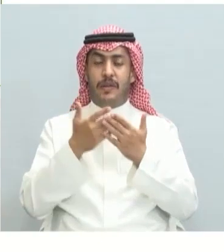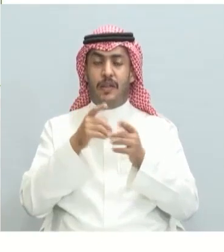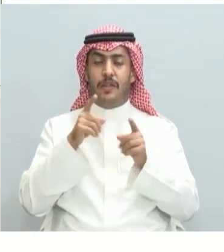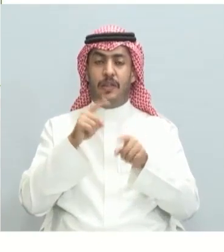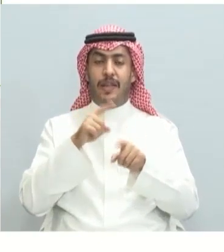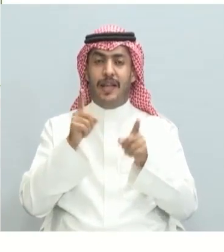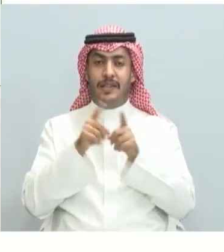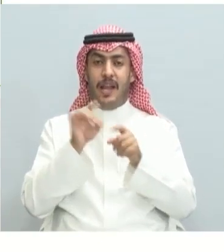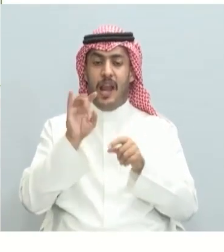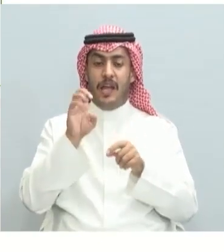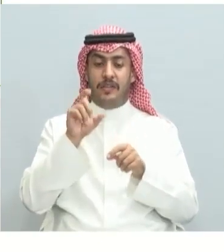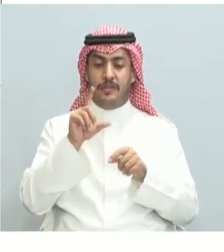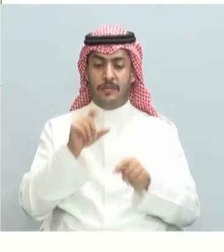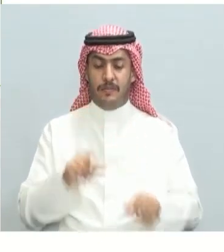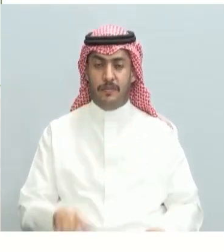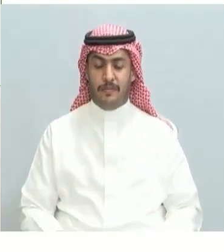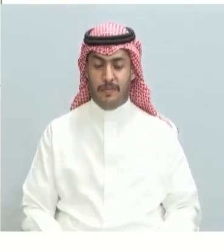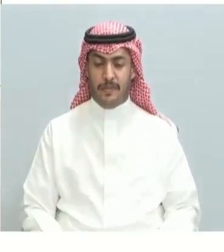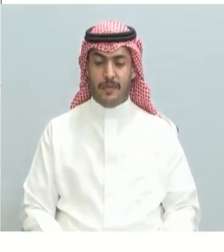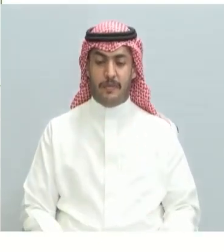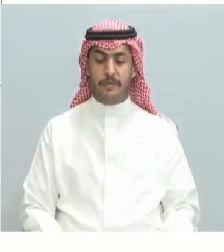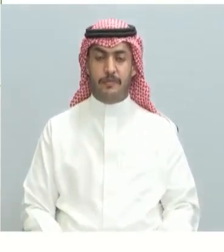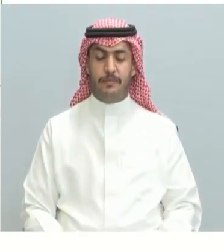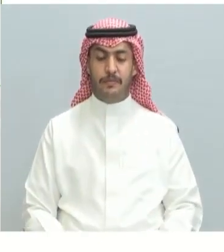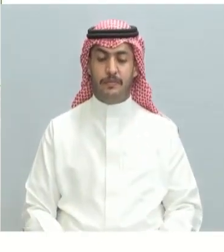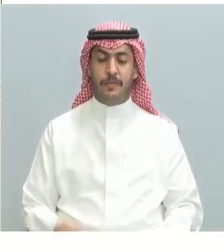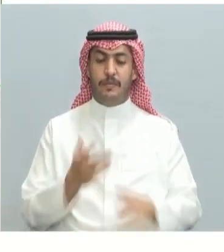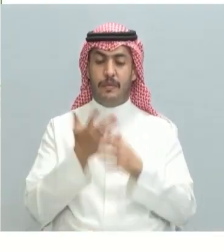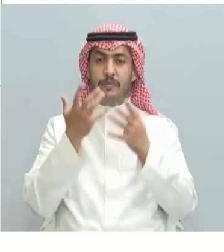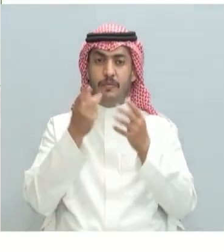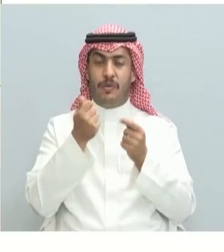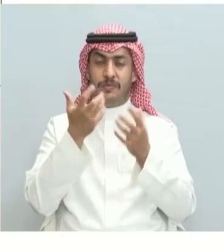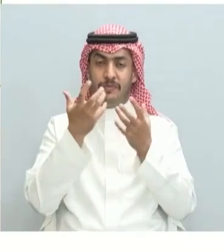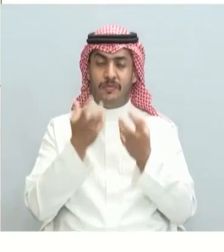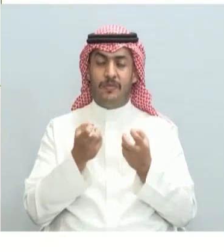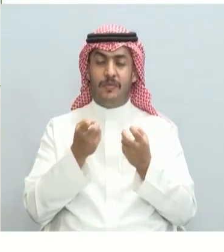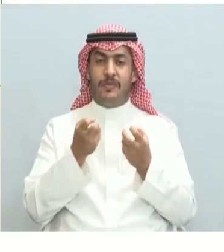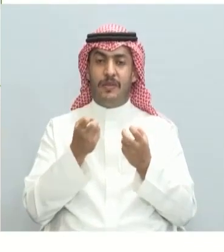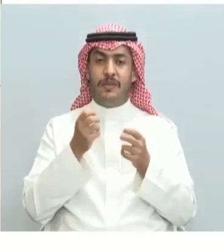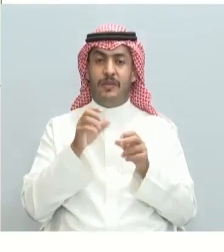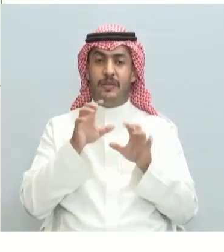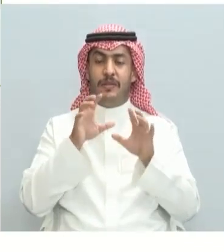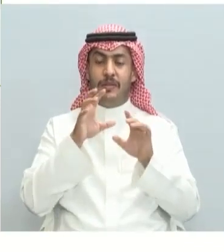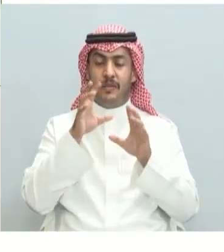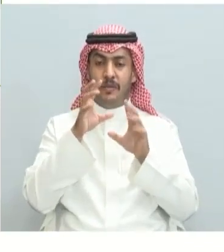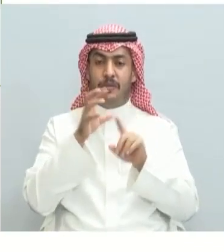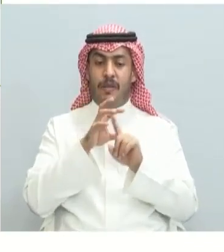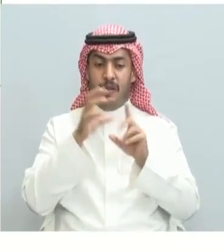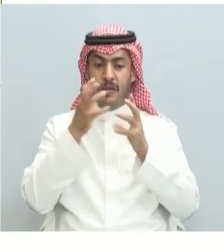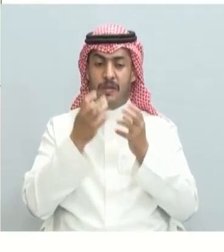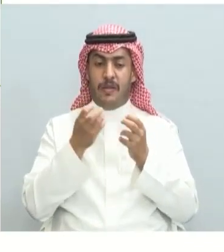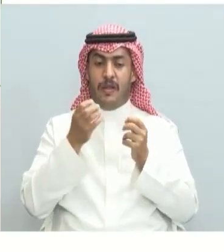الاجال في حركه تهدف الى امتصاص الاموال الائتمانيه من خلال خفض المعروض النقد